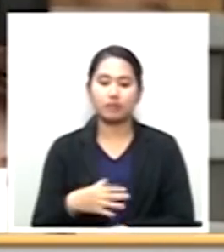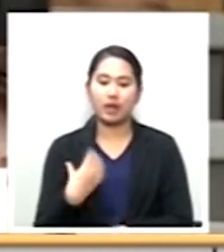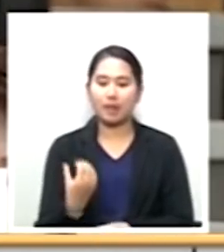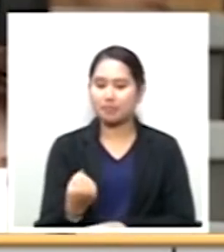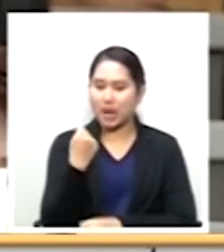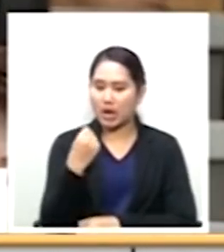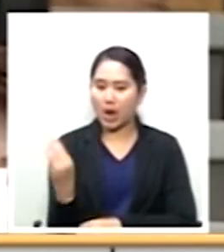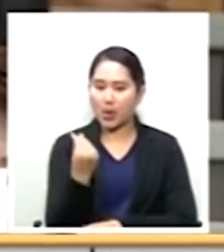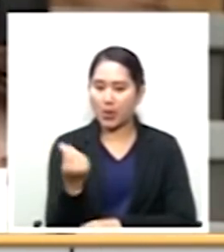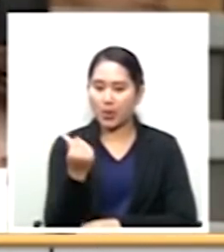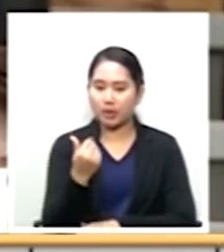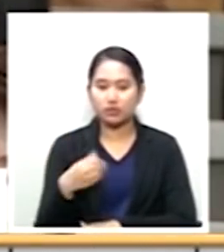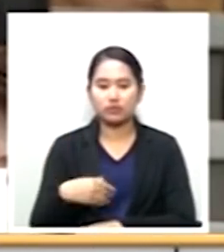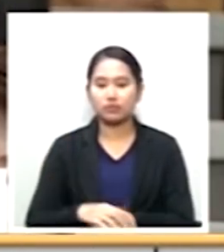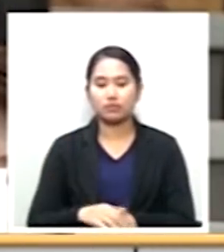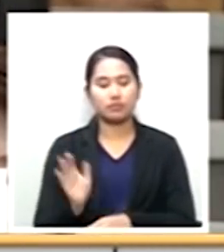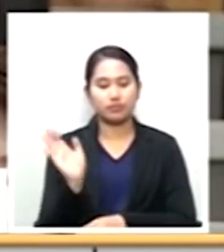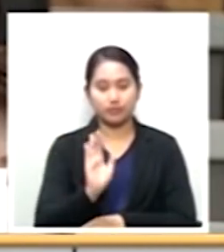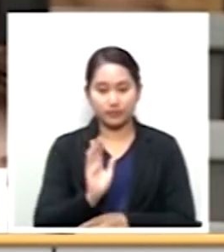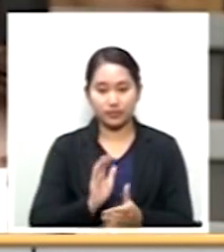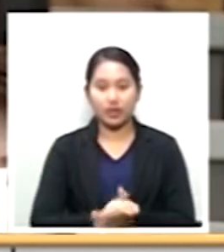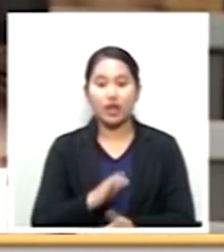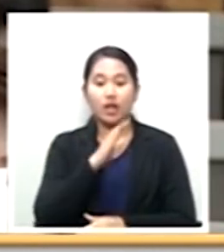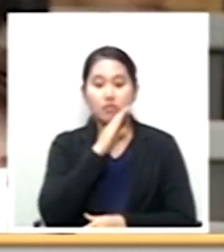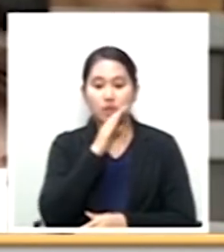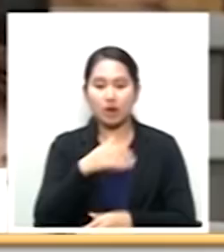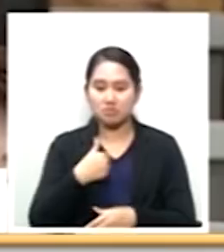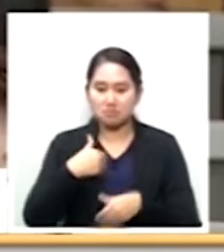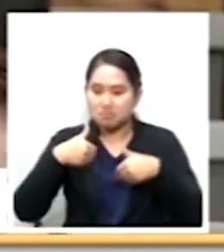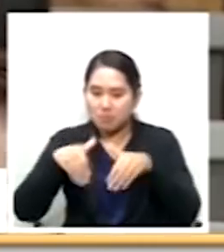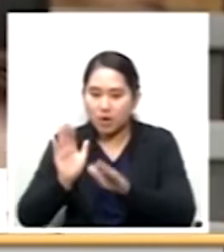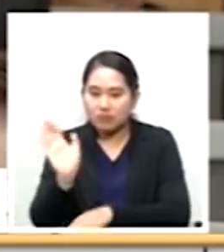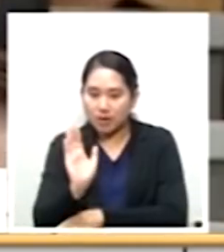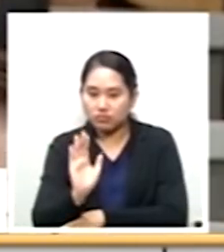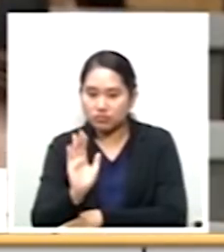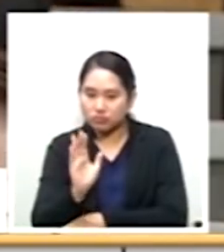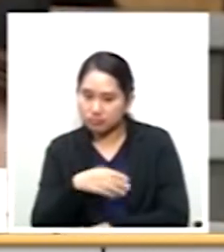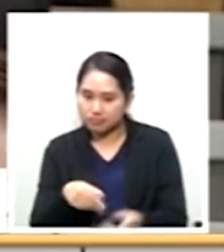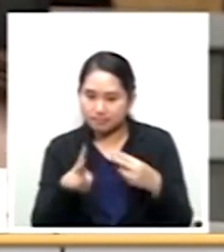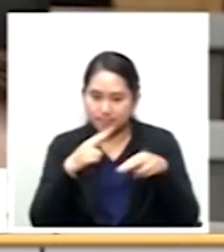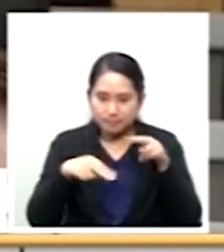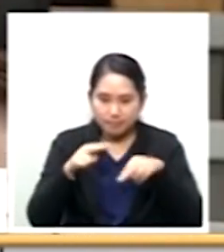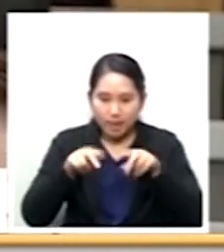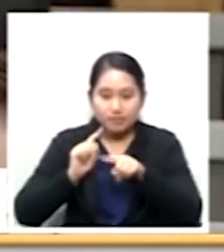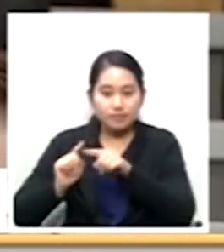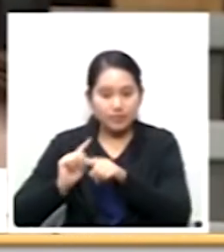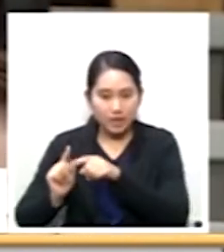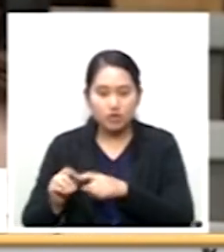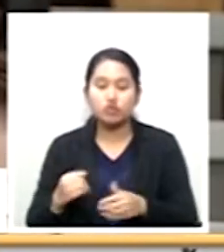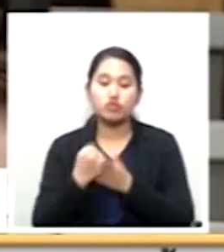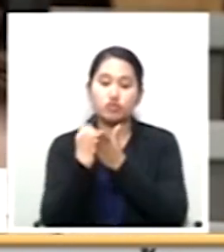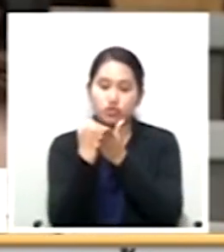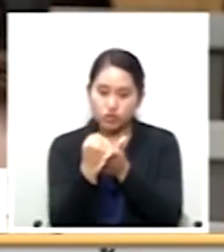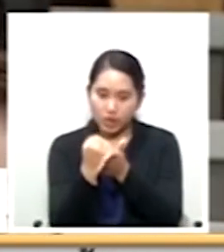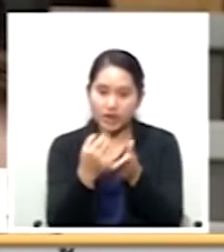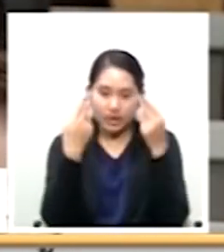จรวดเร็วเบ็ดเสร็จเด็ดขาดอยู่เสมอมาหากเราไม่ปล่อยผ่านนะครับเรื่องนี้ไปนะครับเราจะช่วยให้พลเอกประยุทธ์จันโอชาได้ปรับเปลี่ยนพฤติกรรม